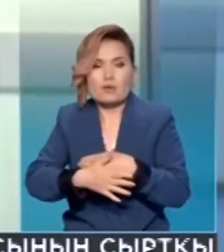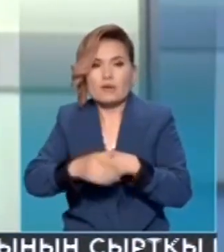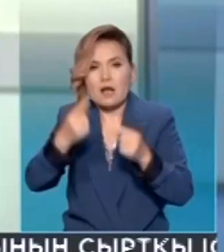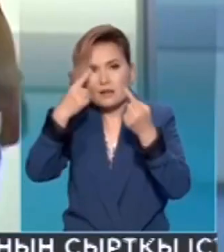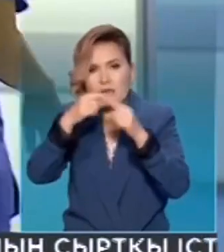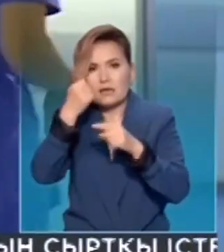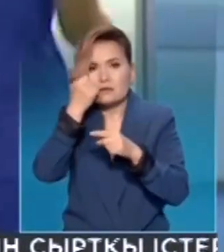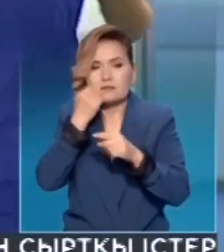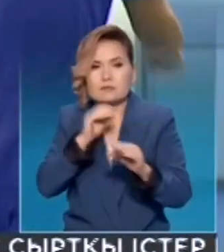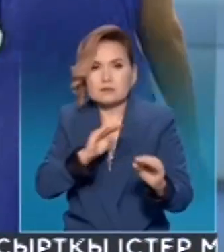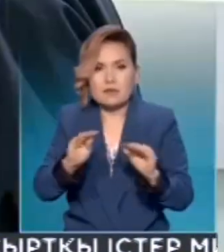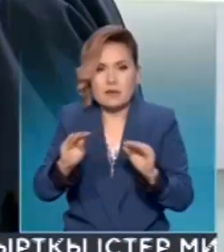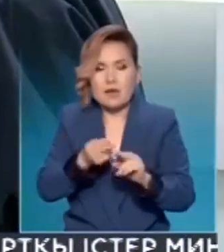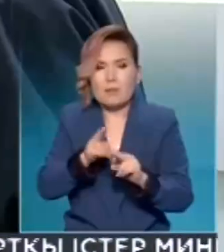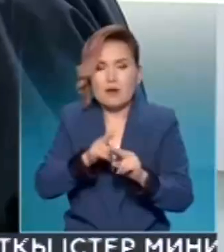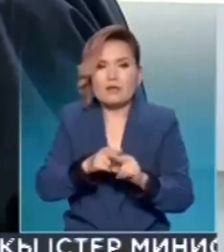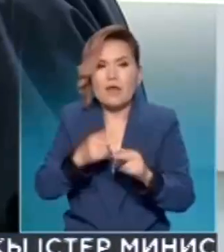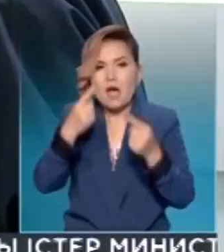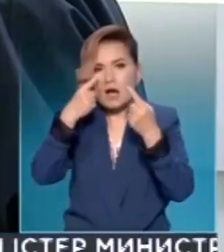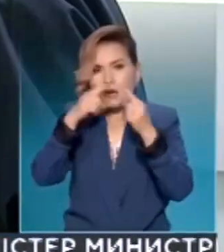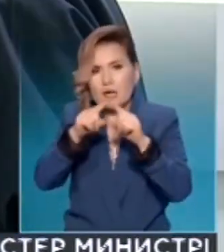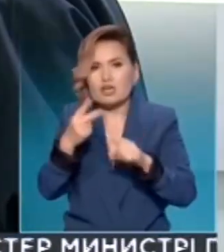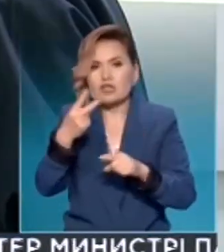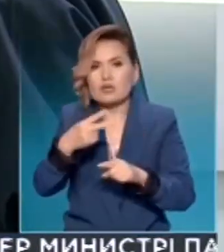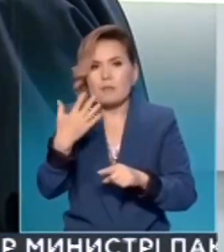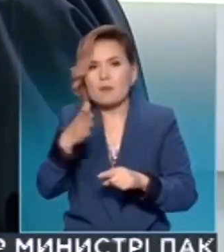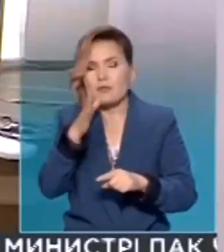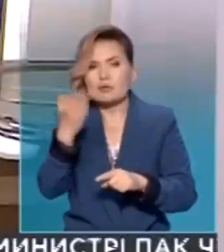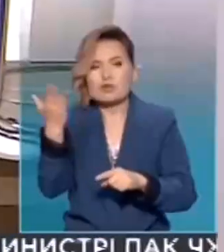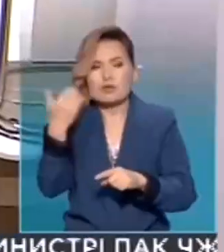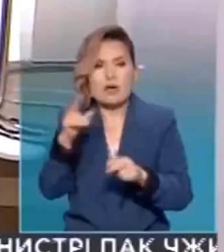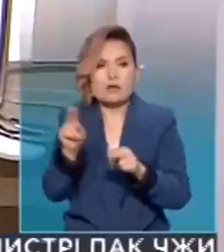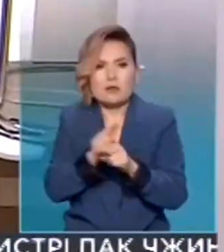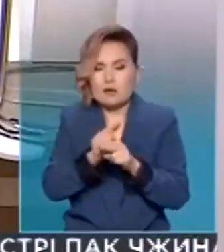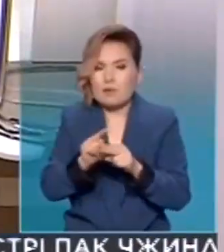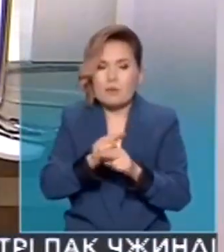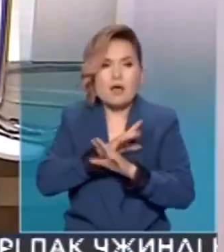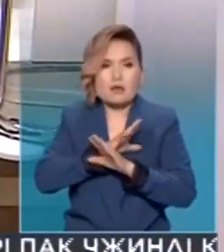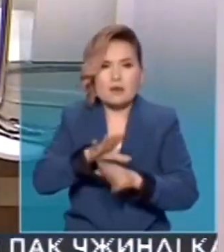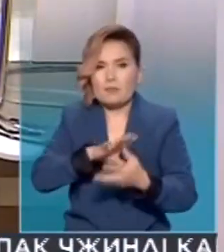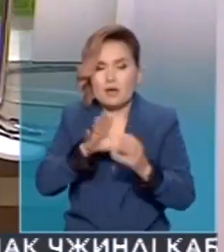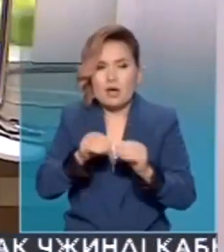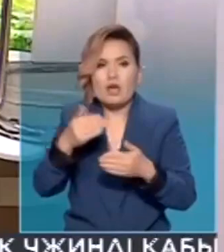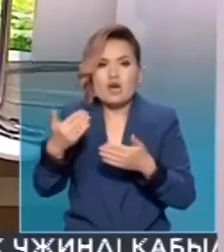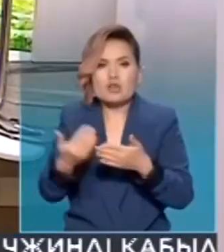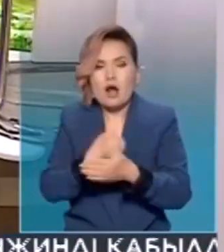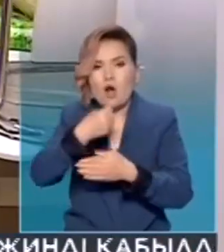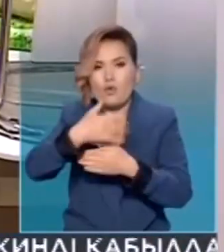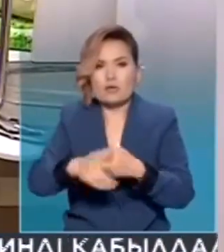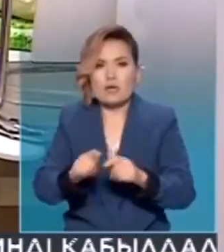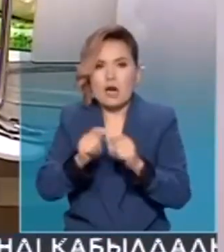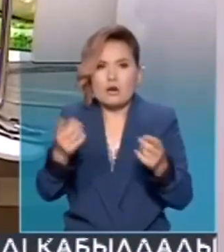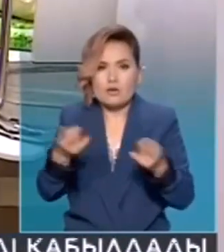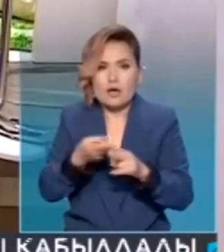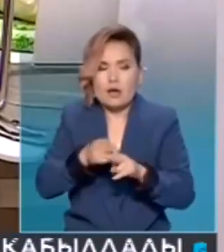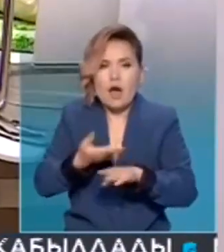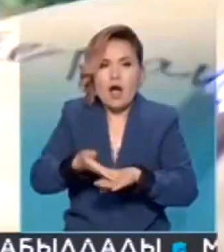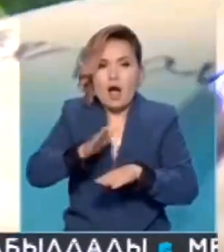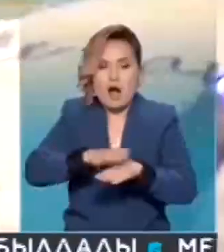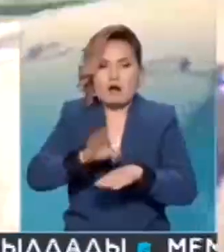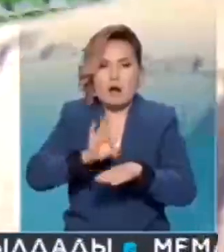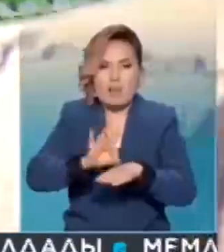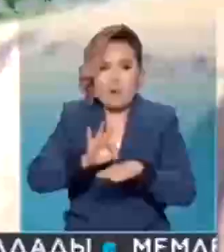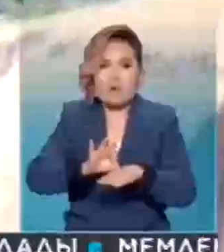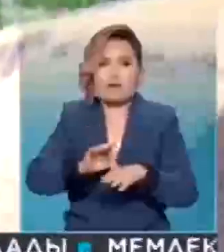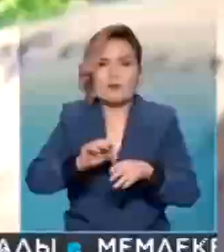әбден тозығы жеткен. Түрлі қондырғылар 25 жылдан бері ауыстырылмаған. Депутат жаңа орталық ашу қажет дейді. Себебі ауыр дертпен